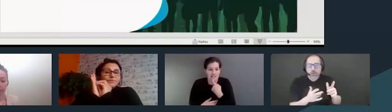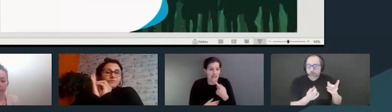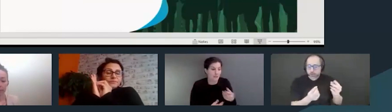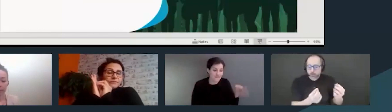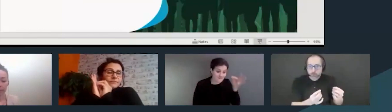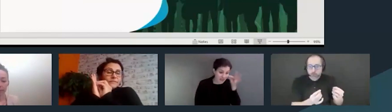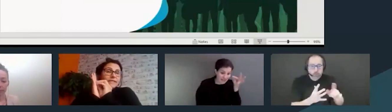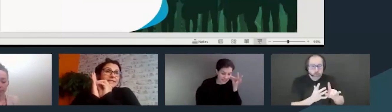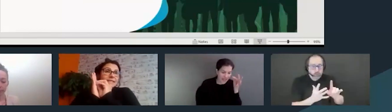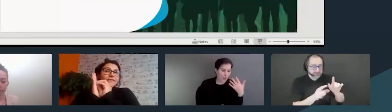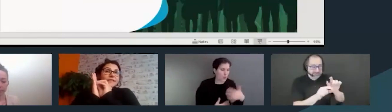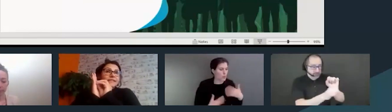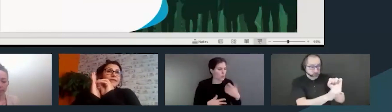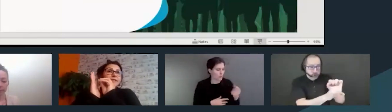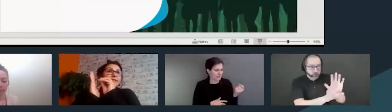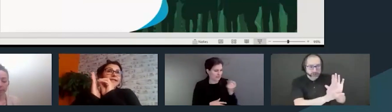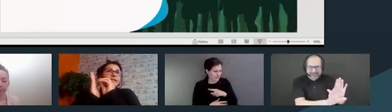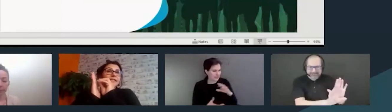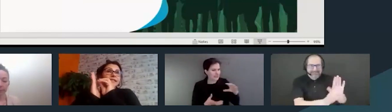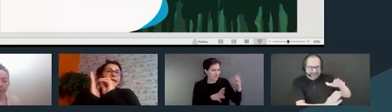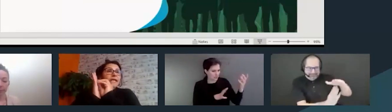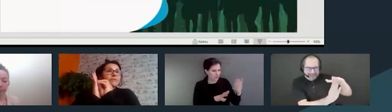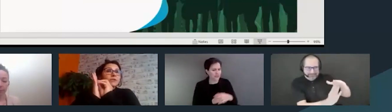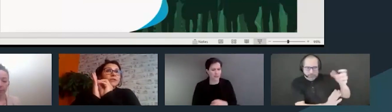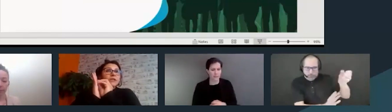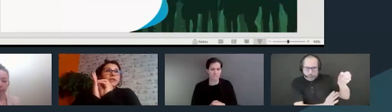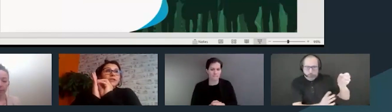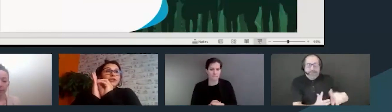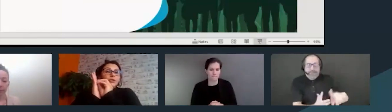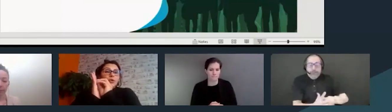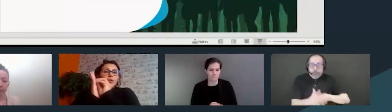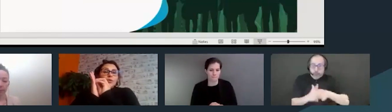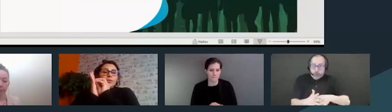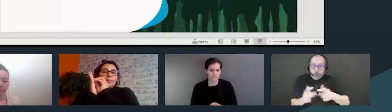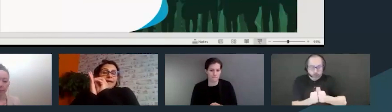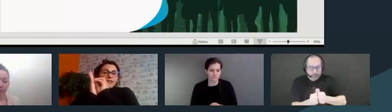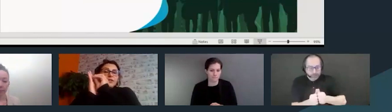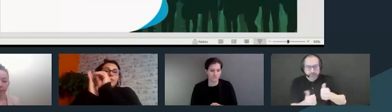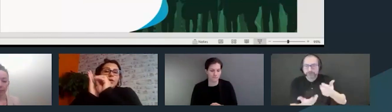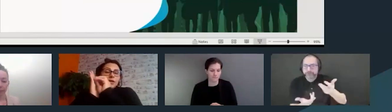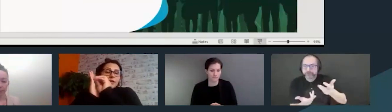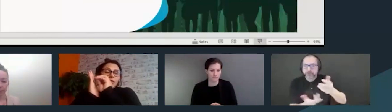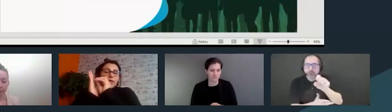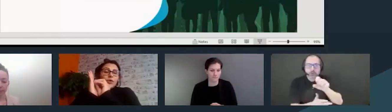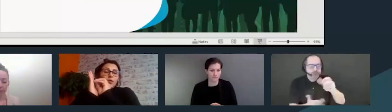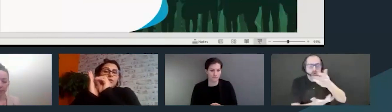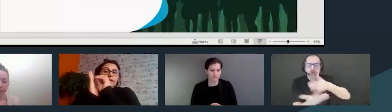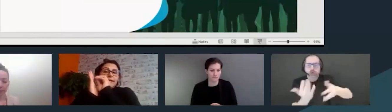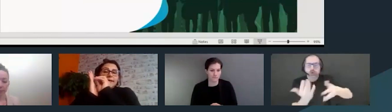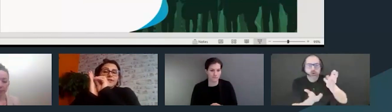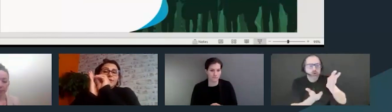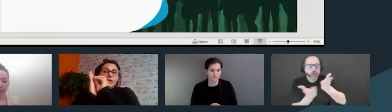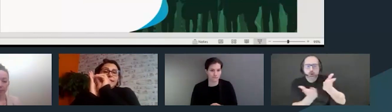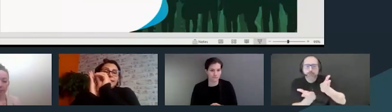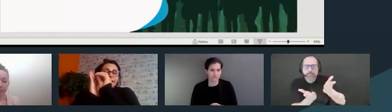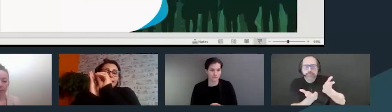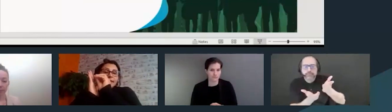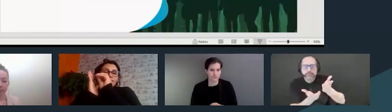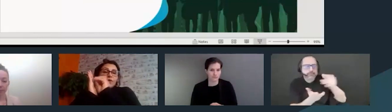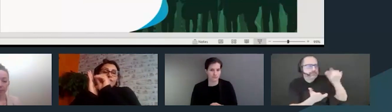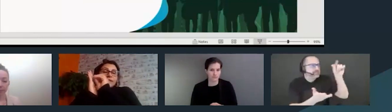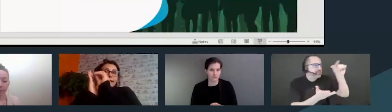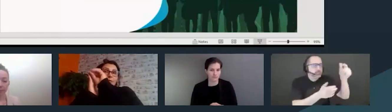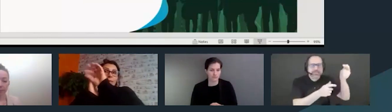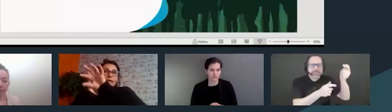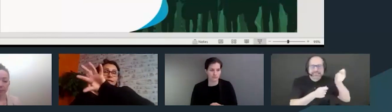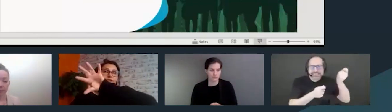D'où l'utilisation de faire appel à certains services pour leur permettre de faire un retour au travail et au marché du